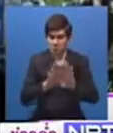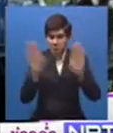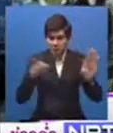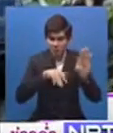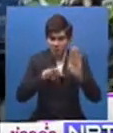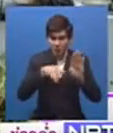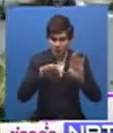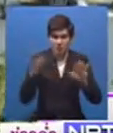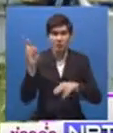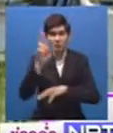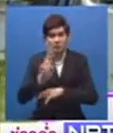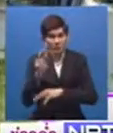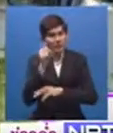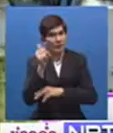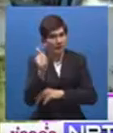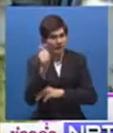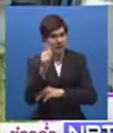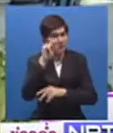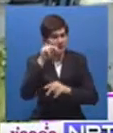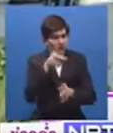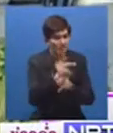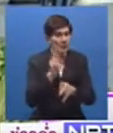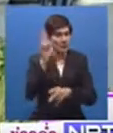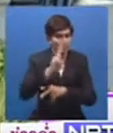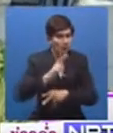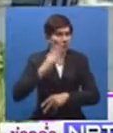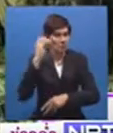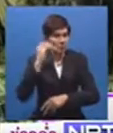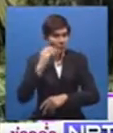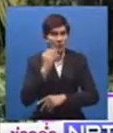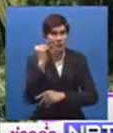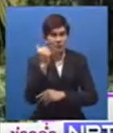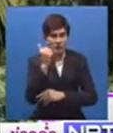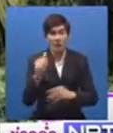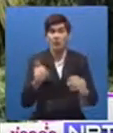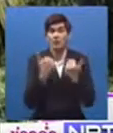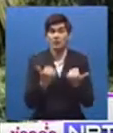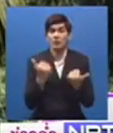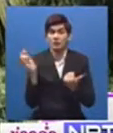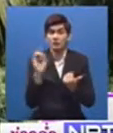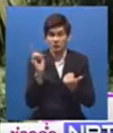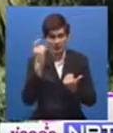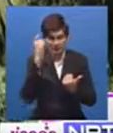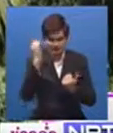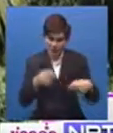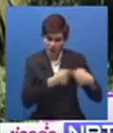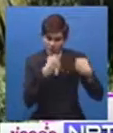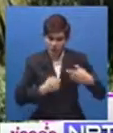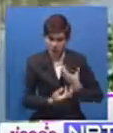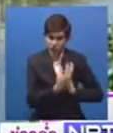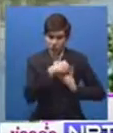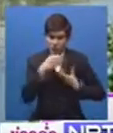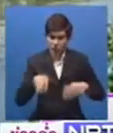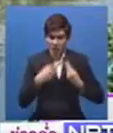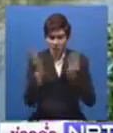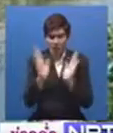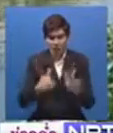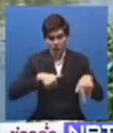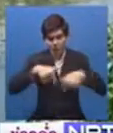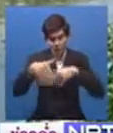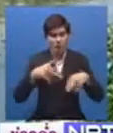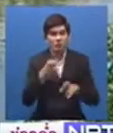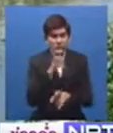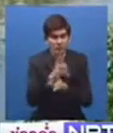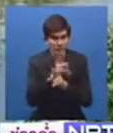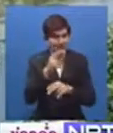ประโยชน์ในการระบายน้ำหรือเก็บน้ำไว้ใช้ทุกฤดูกาลรวมทั้งรณรงคสร้างจิตสำนึกของประชาชนในการอนุรักษ์